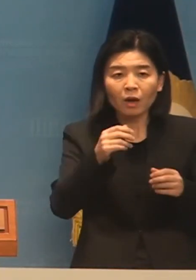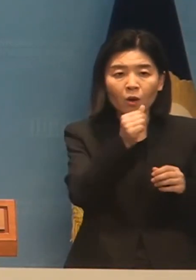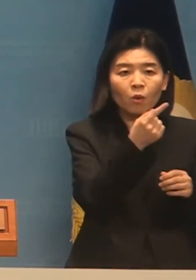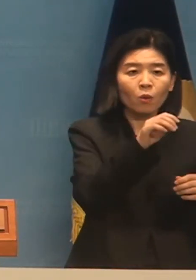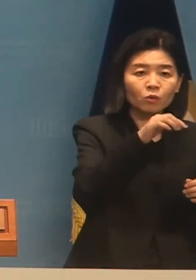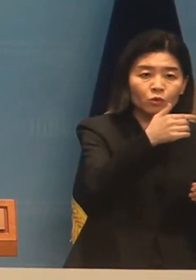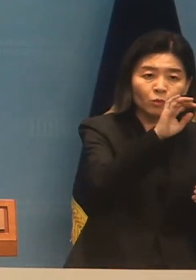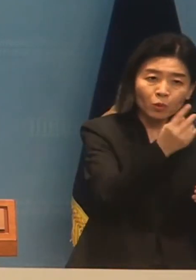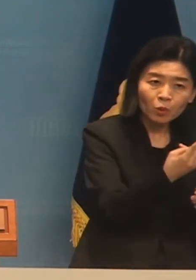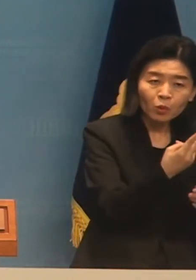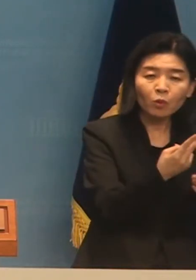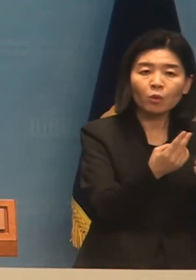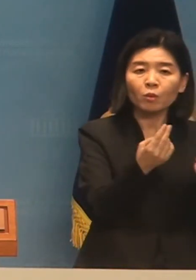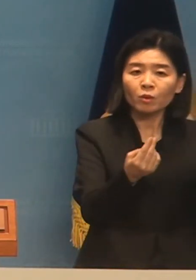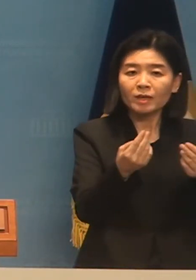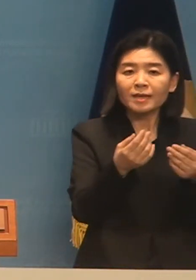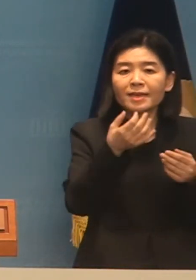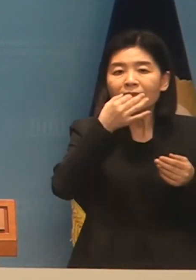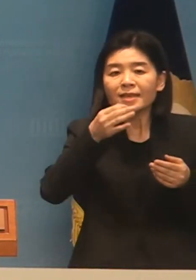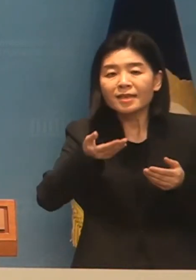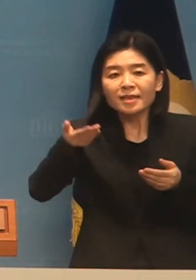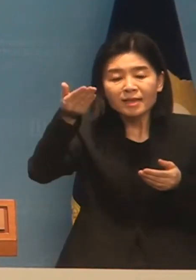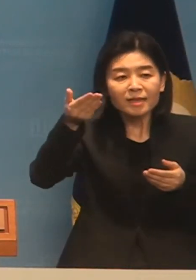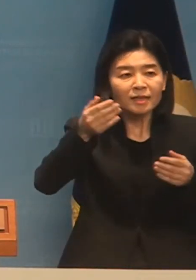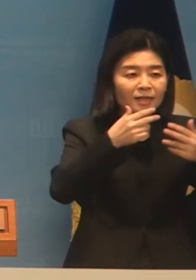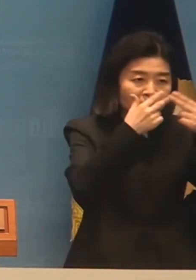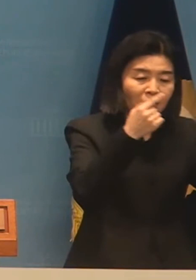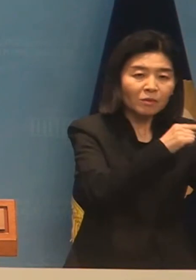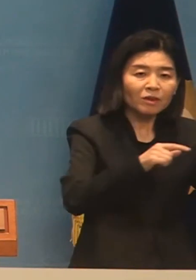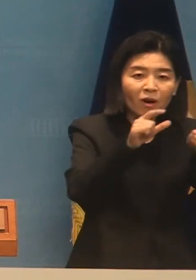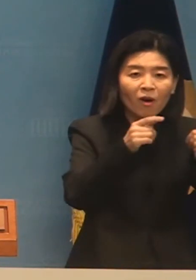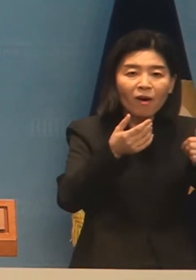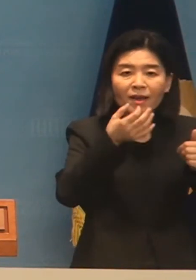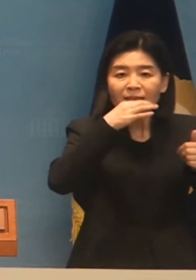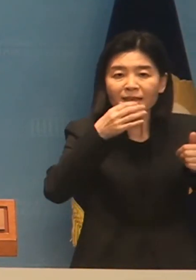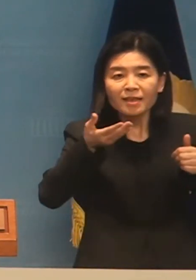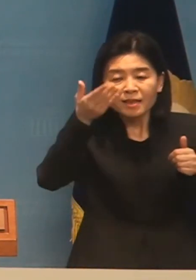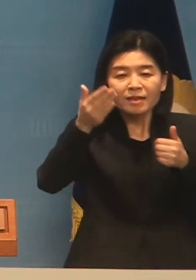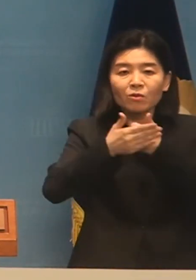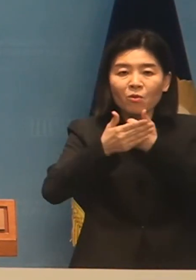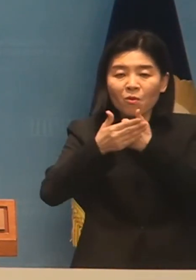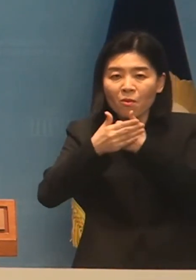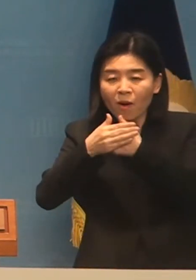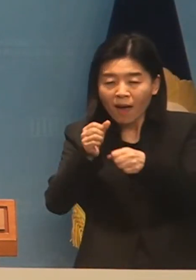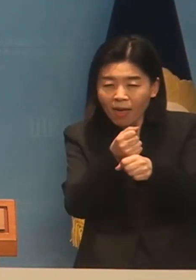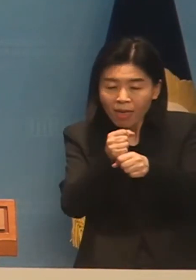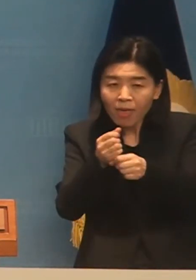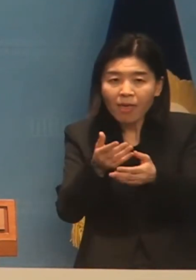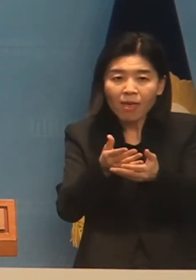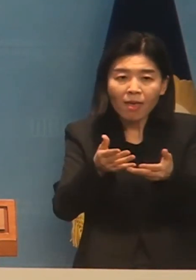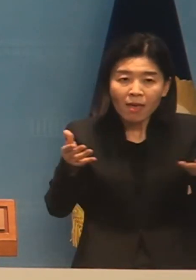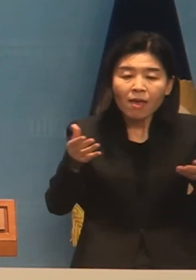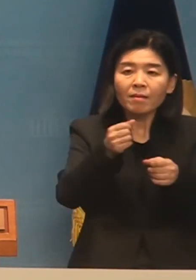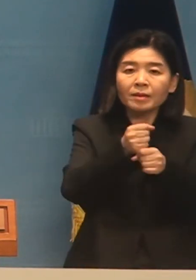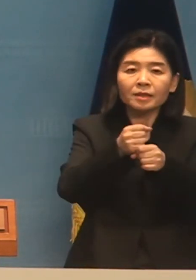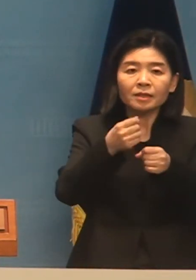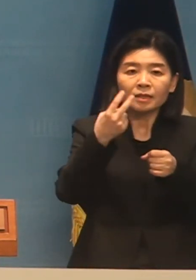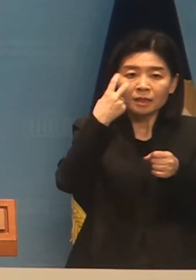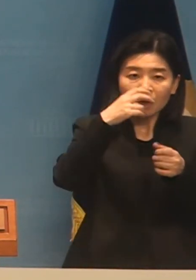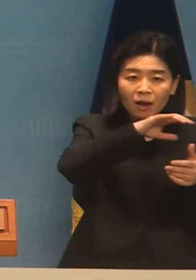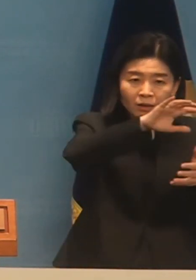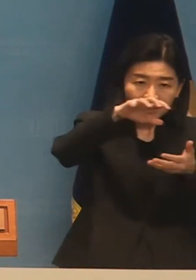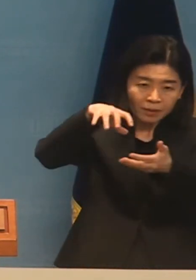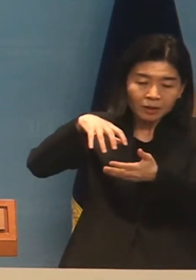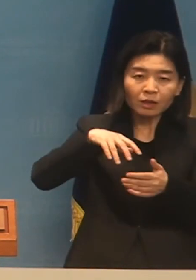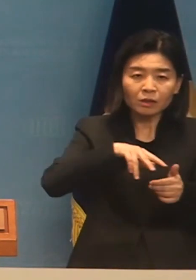홍준표 후보보다 유리하게, 이재명 후보보다 유리하게 인위적으로 결과를 만들어 내기 위해 여론조사 데이터를